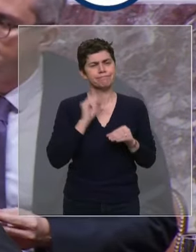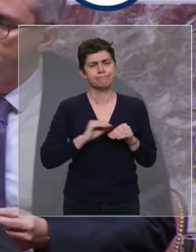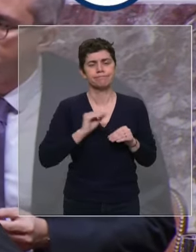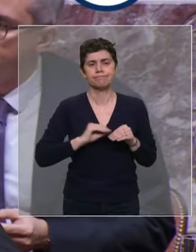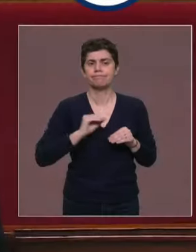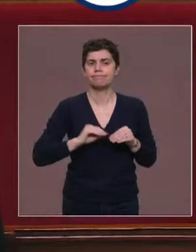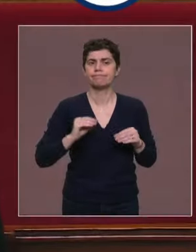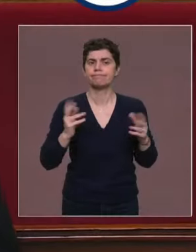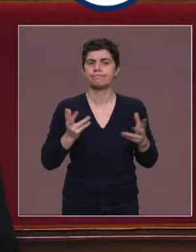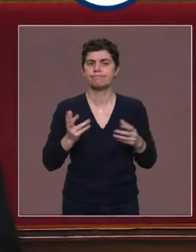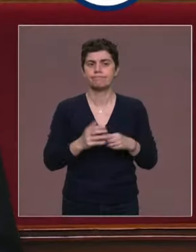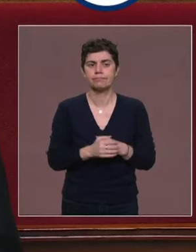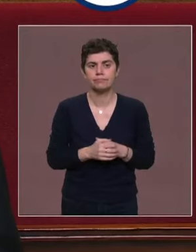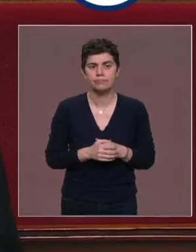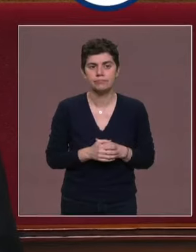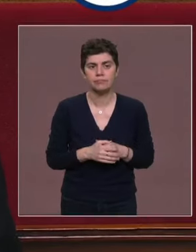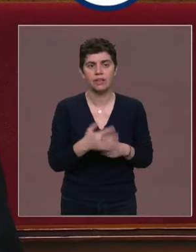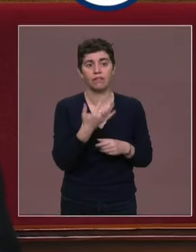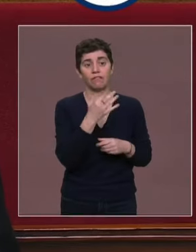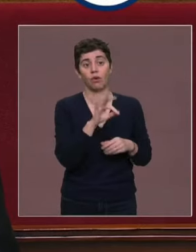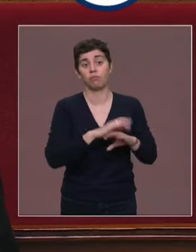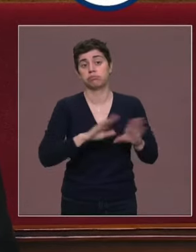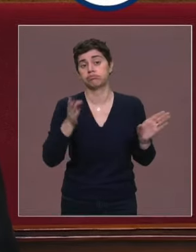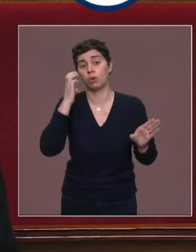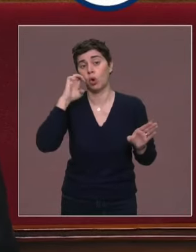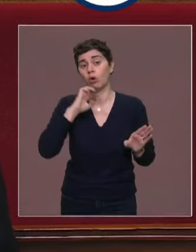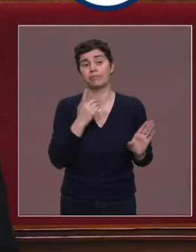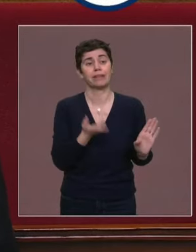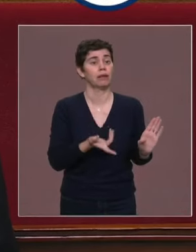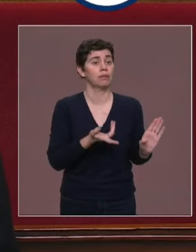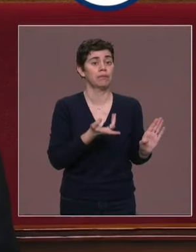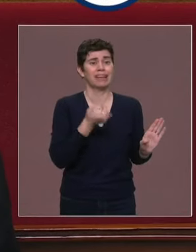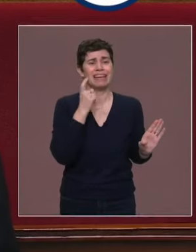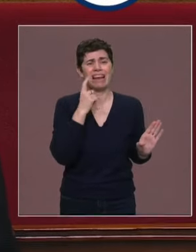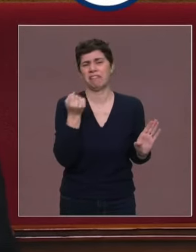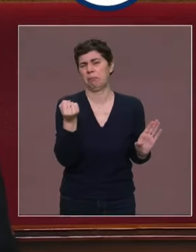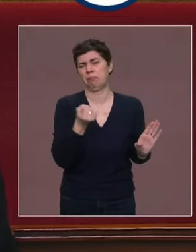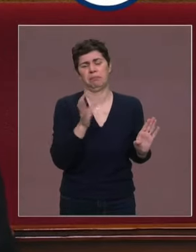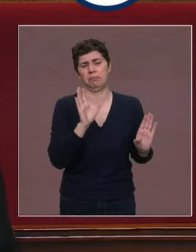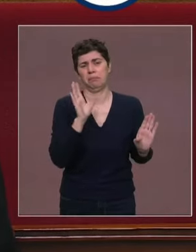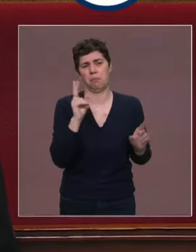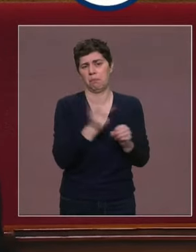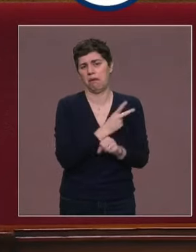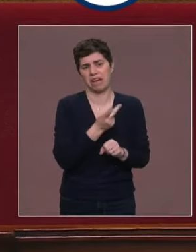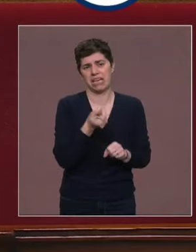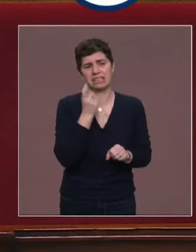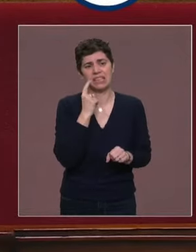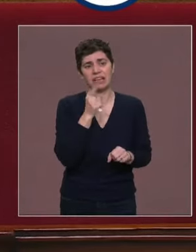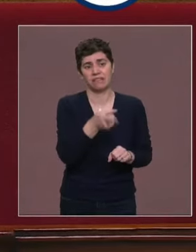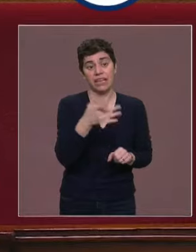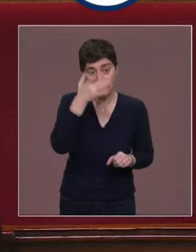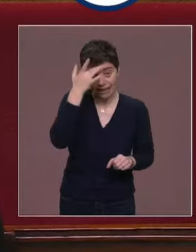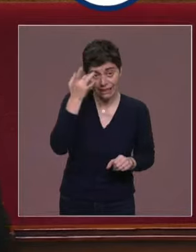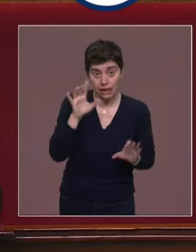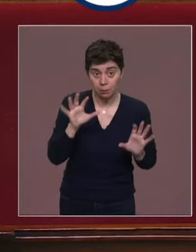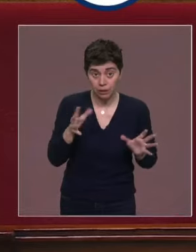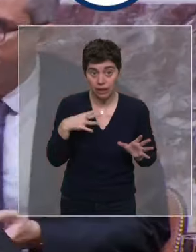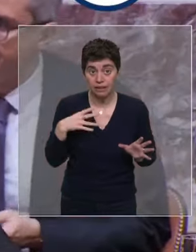la France cessera d'être le pire élève de l'Europe et cet été, risquons-nous une crise de la dette, Monsieur le